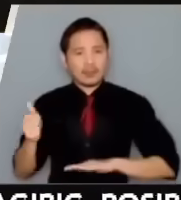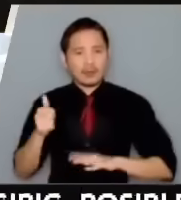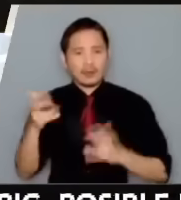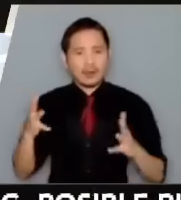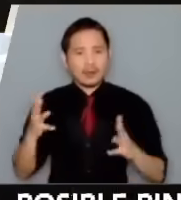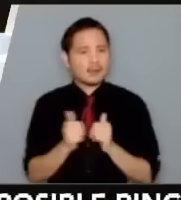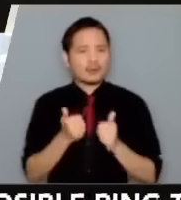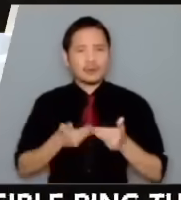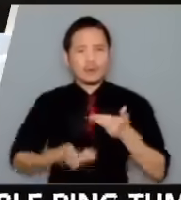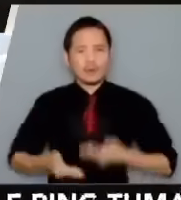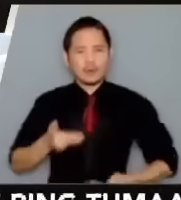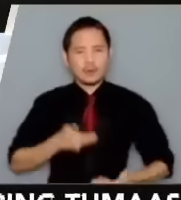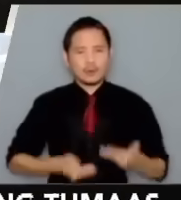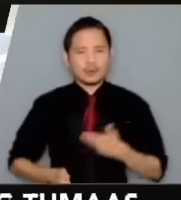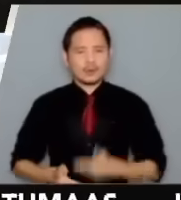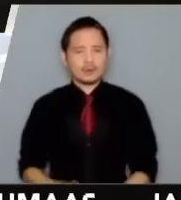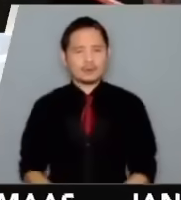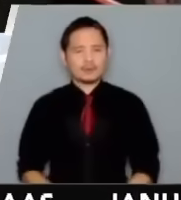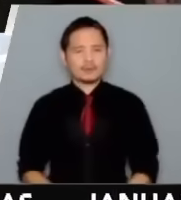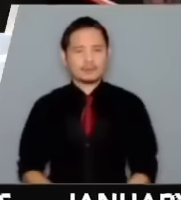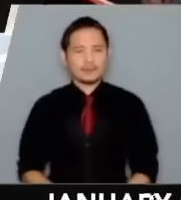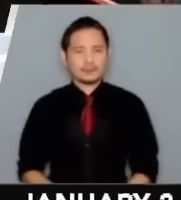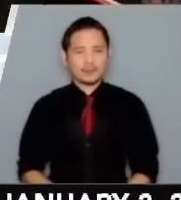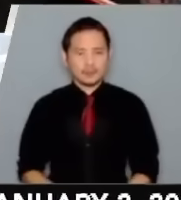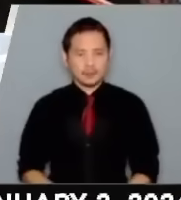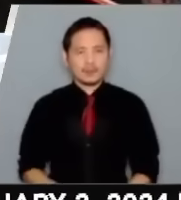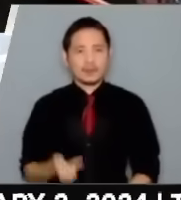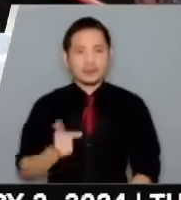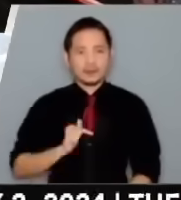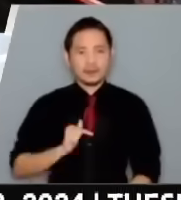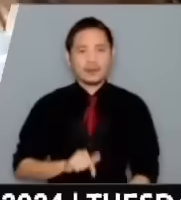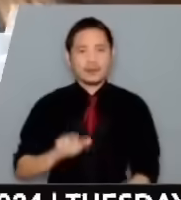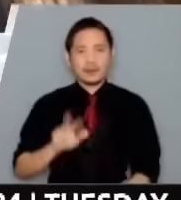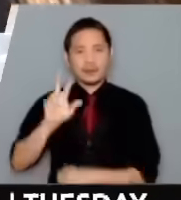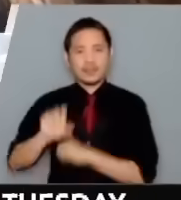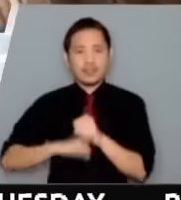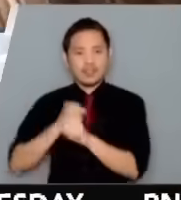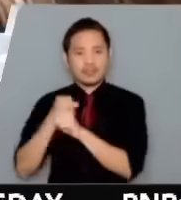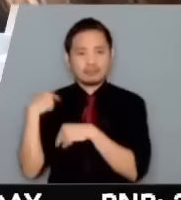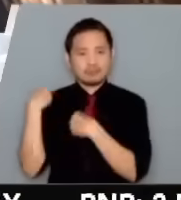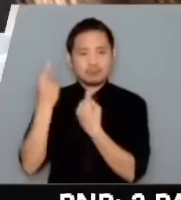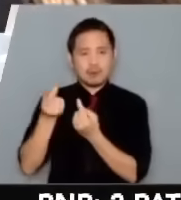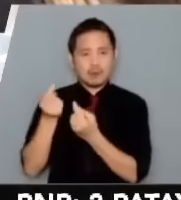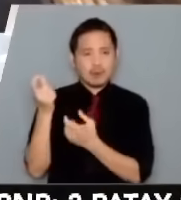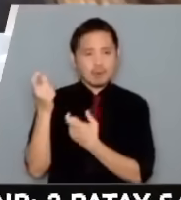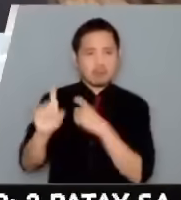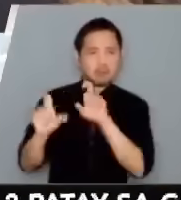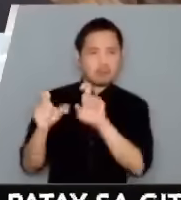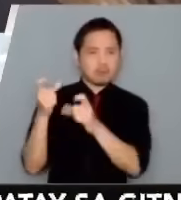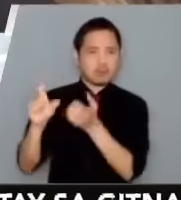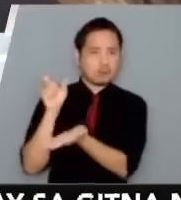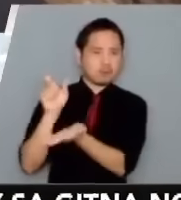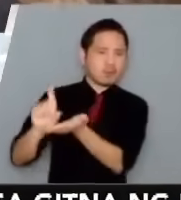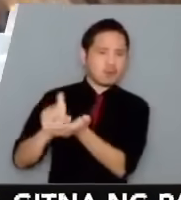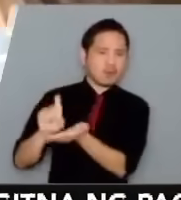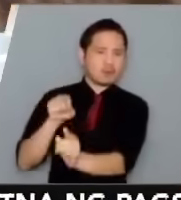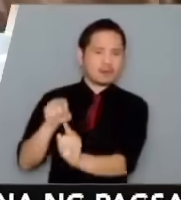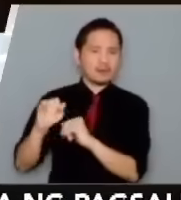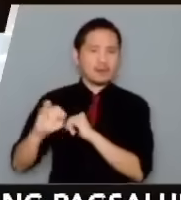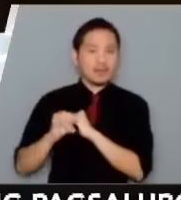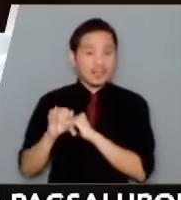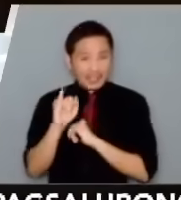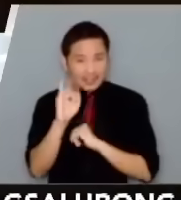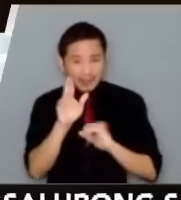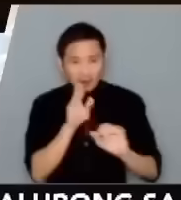lang ang nakakaraan nang matapos niyang hulugan ng kanyang jeep. Kung sakaling sumali siya sa PUV modernization, panibagong